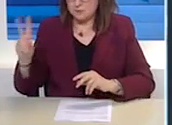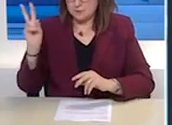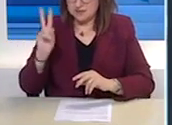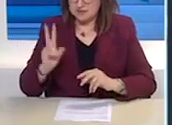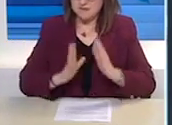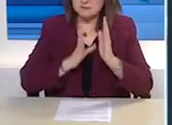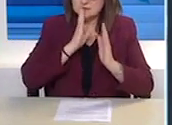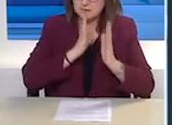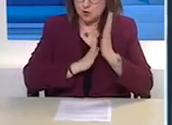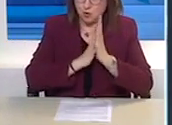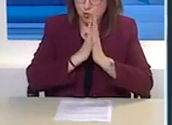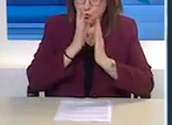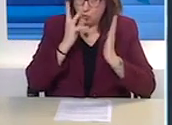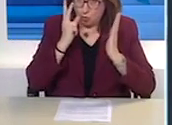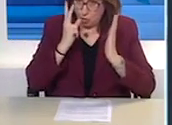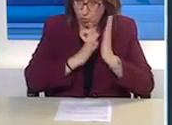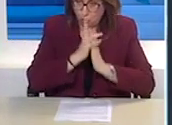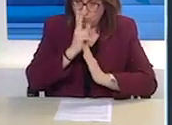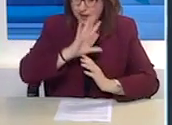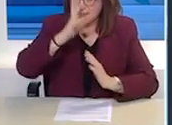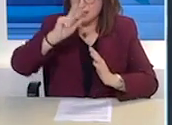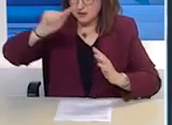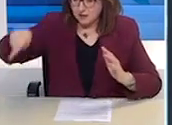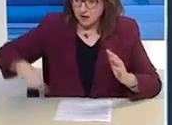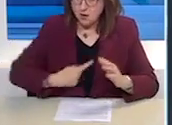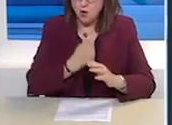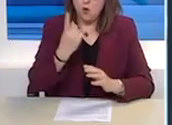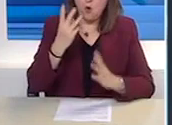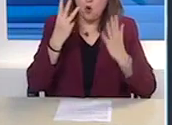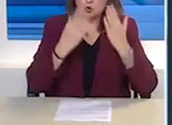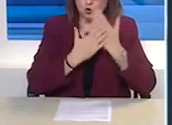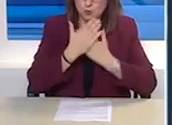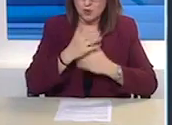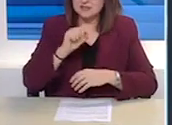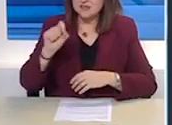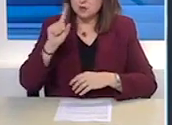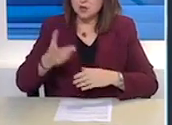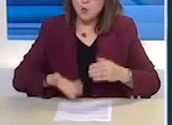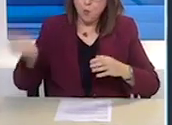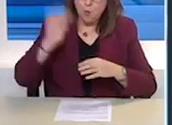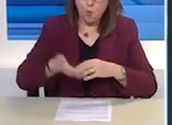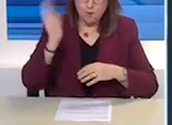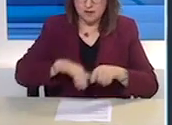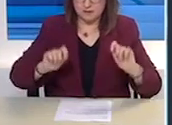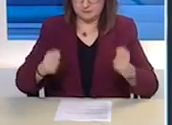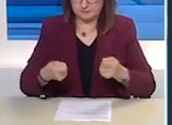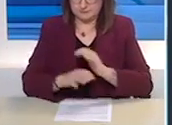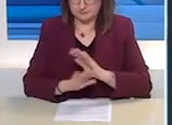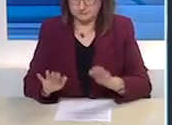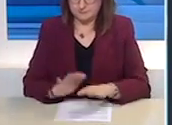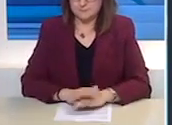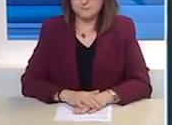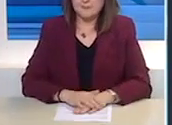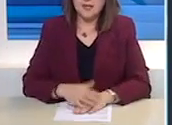μεσημέρι μέχρι τις 8 η ώρα την επομένη και καθόλου το Σαββατοκύριακο θα παραμένει κλειστές. Αγαπητοί